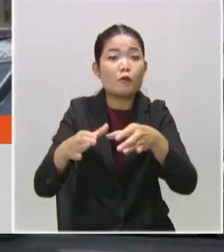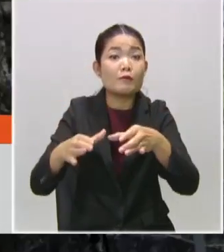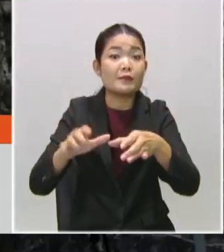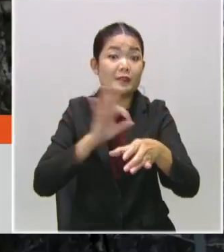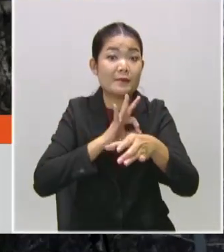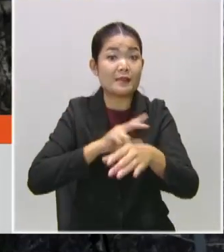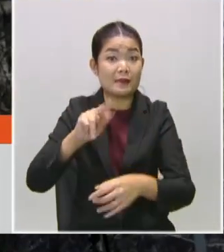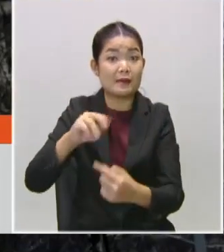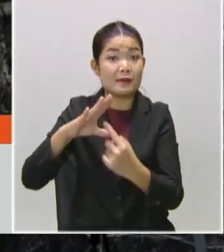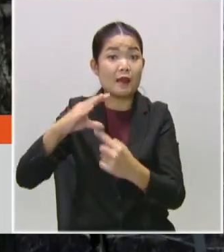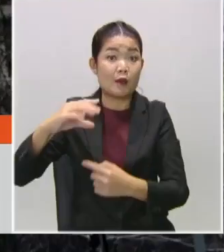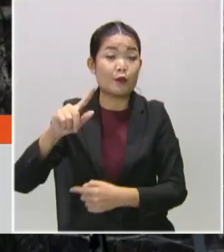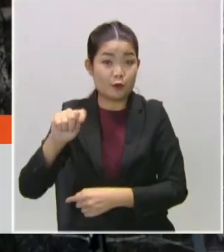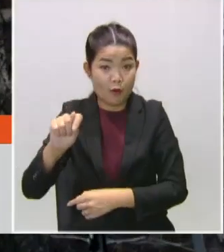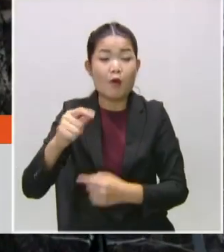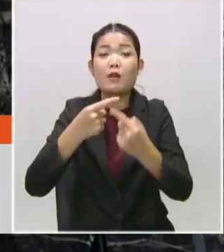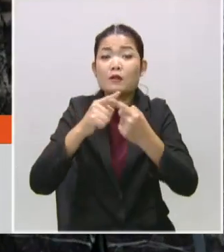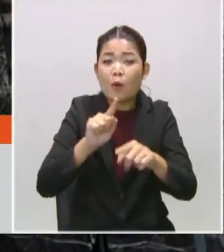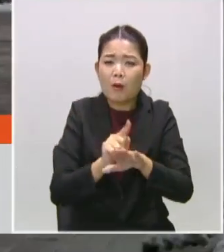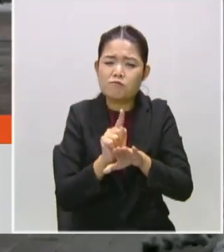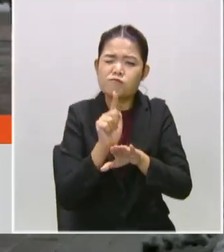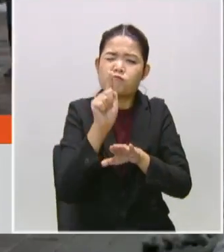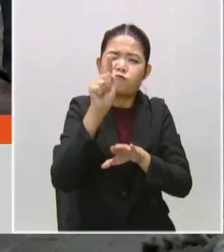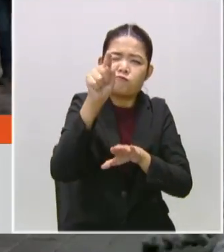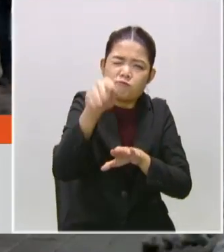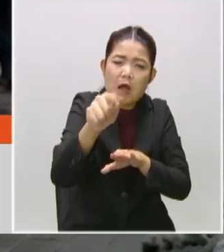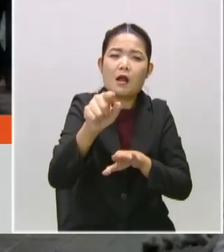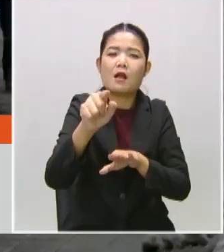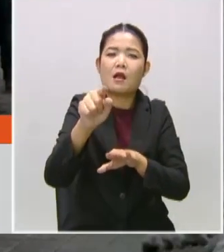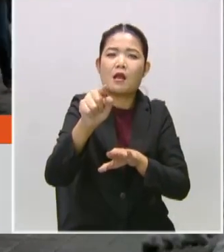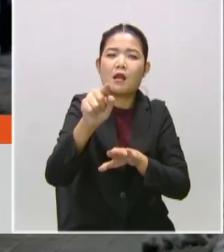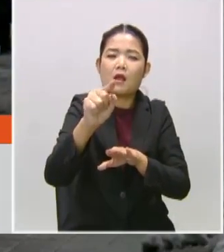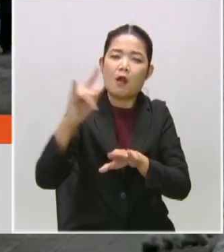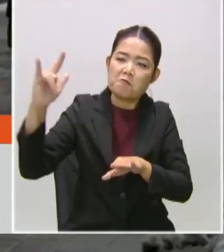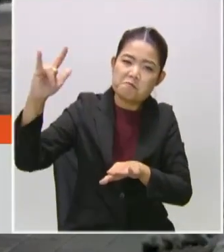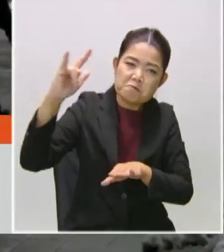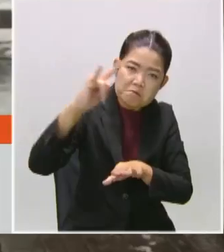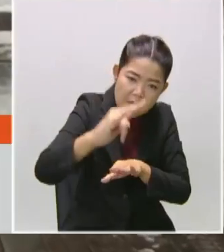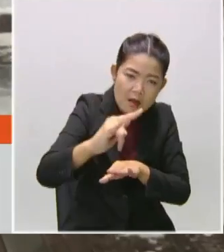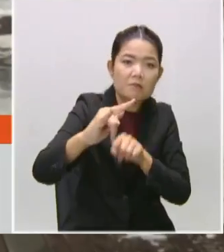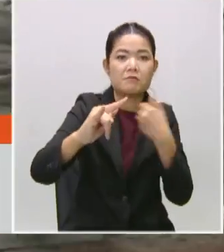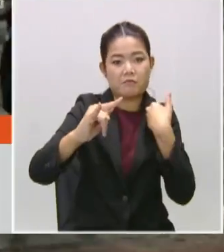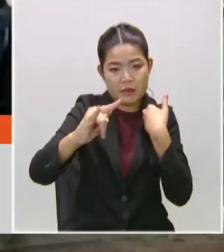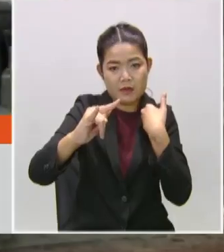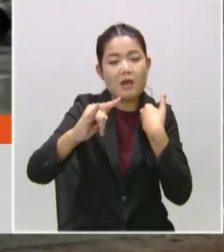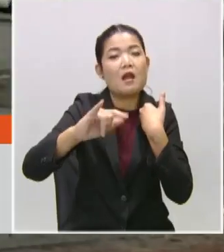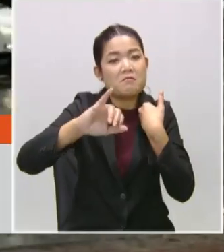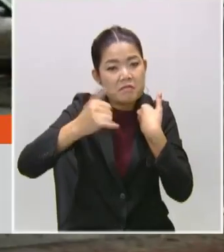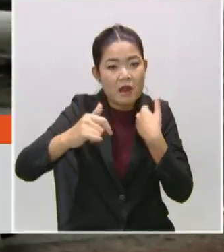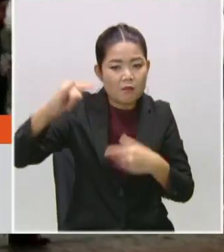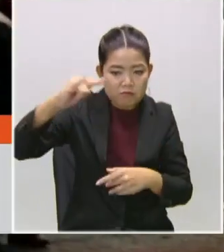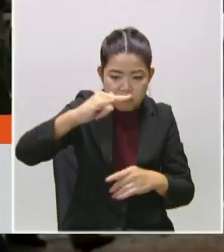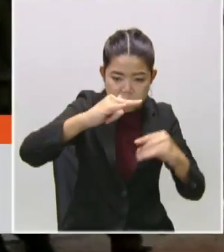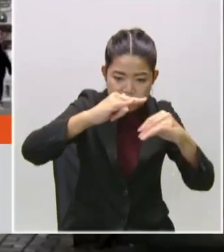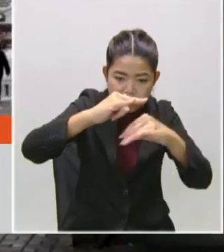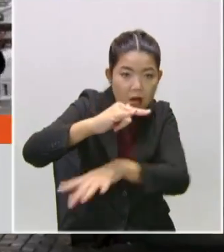ต้แต่ขีปนาวุธจากพื้นสู่อากาศของรัสเซียจะบังคับให้เครื่องบินรบของยูเครนต้องบินต่ำและจะลดพิสัยขีปนาวุธที่มีประสิ